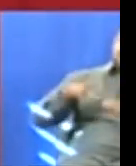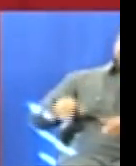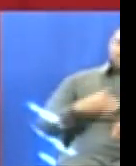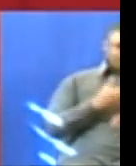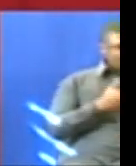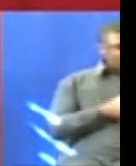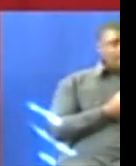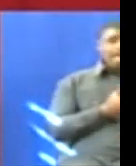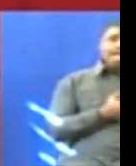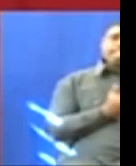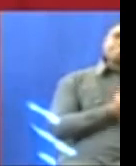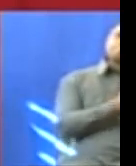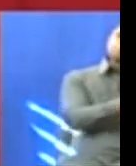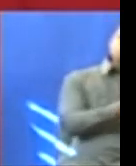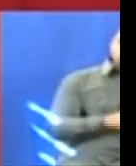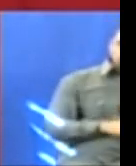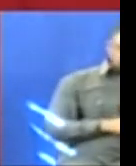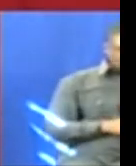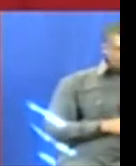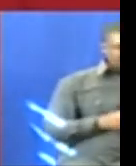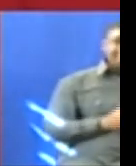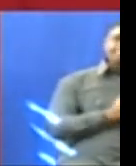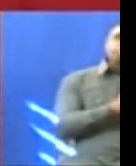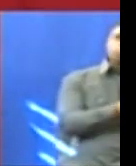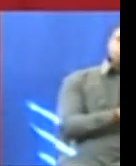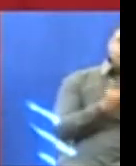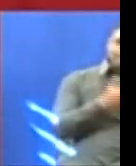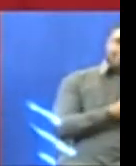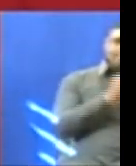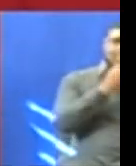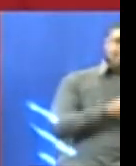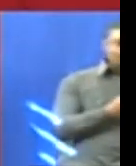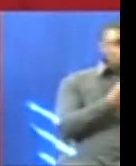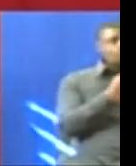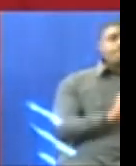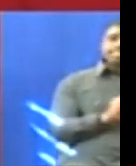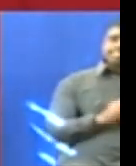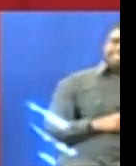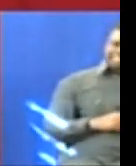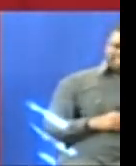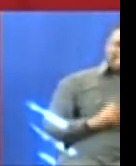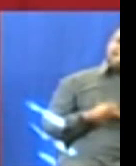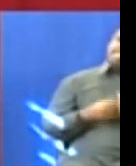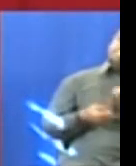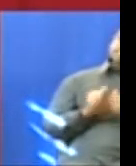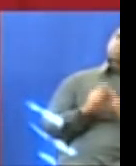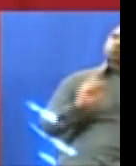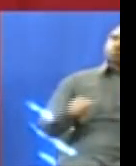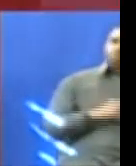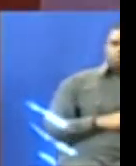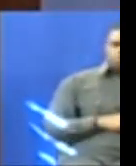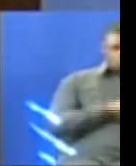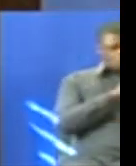kivuko. Kivuko kinakaribia kimefika ndio hiyo 40%. Lakini tuna shida na wananchi wa